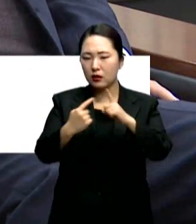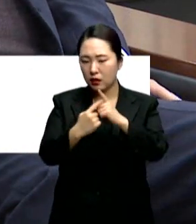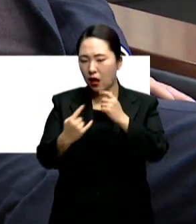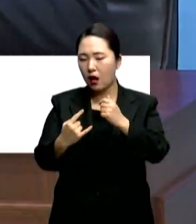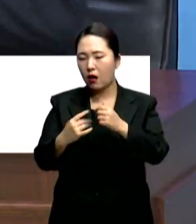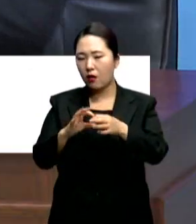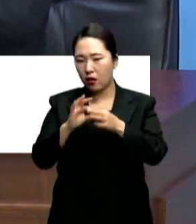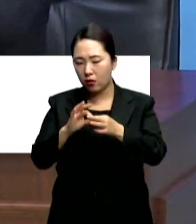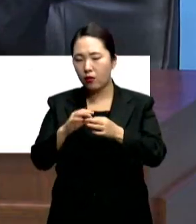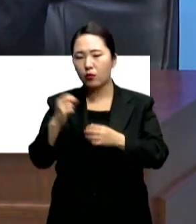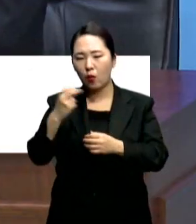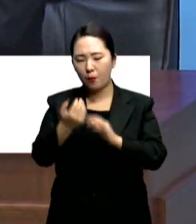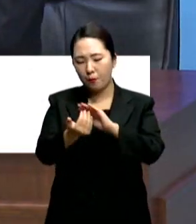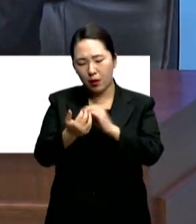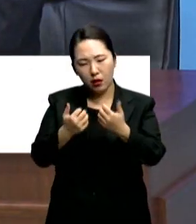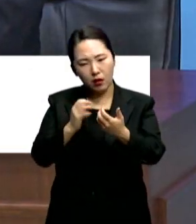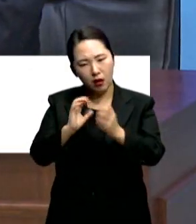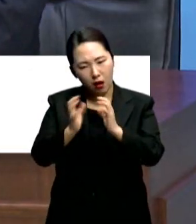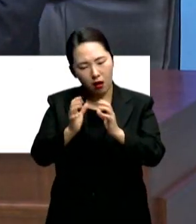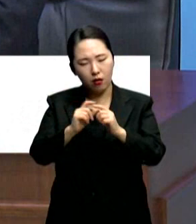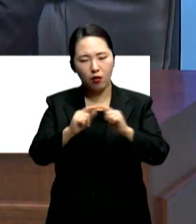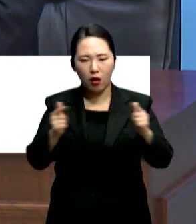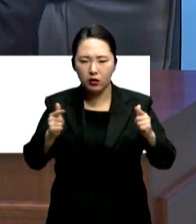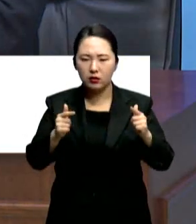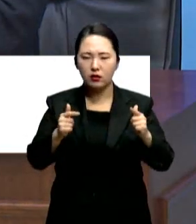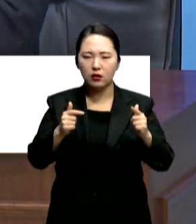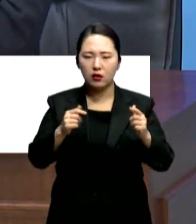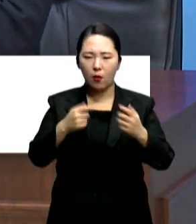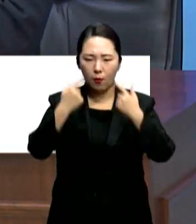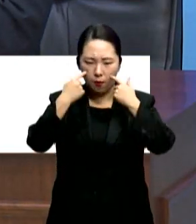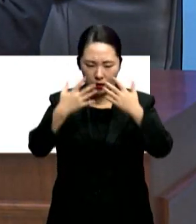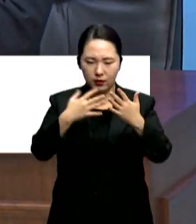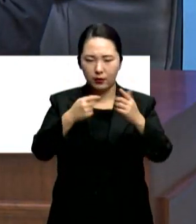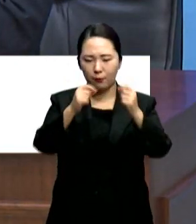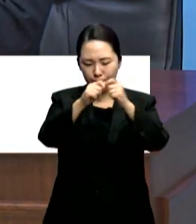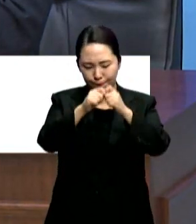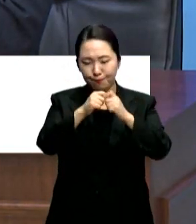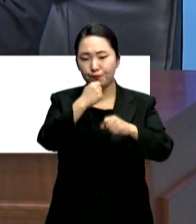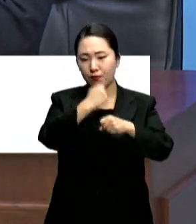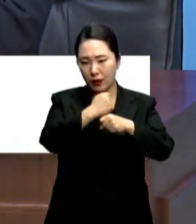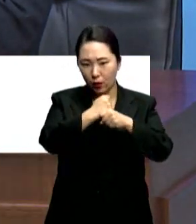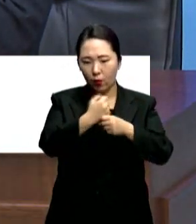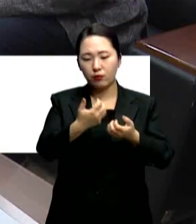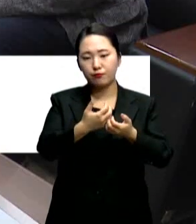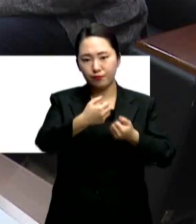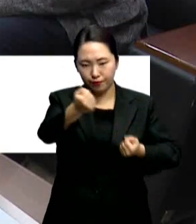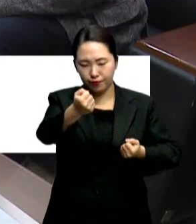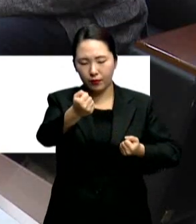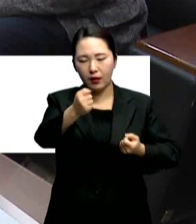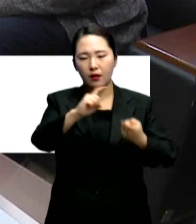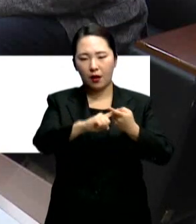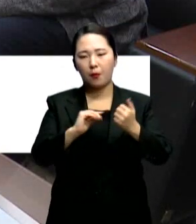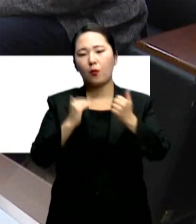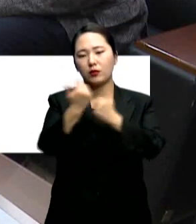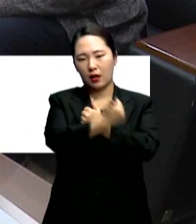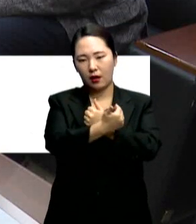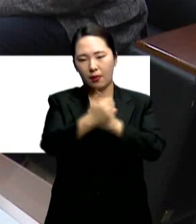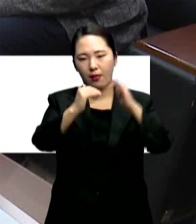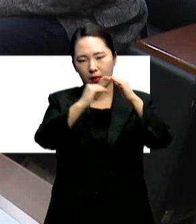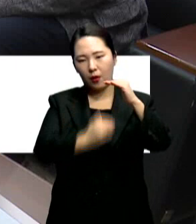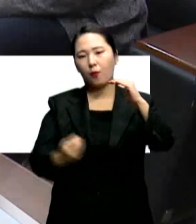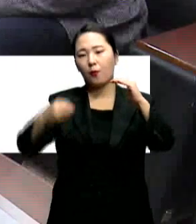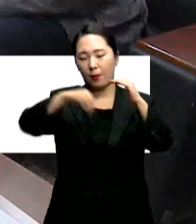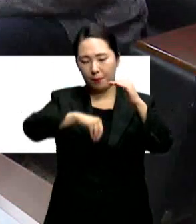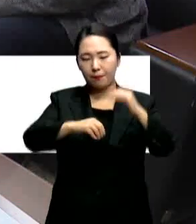사전 협의시기 등 교류 절차를 명확히 하는 등 시의회 인사권 운영 독립성을 보장하는 내용이 담겼습니다